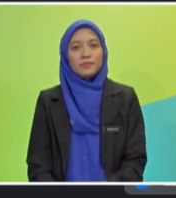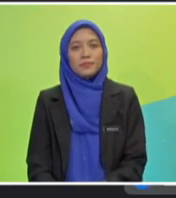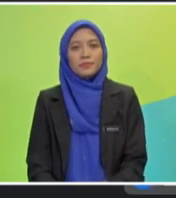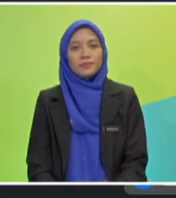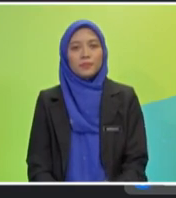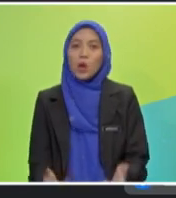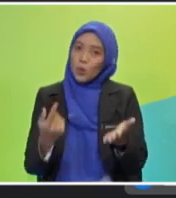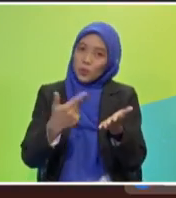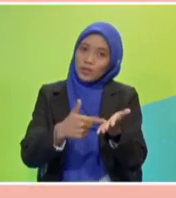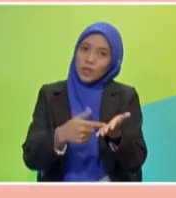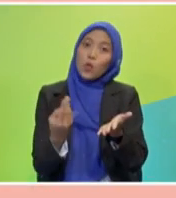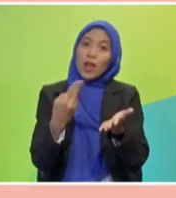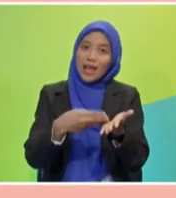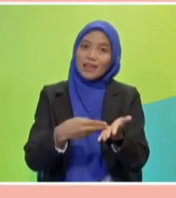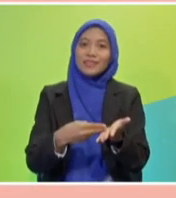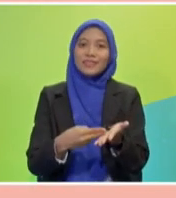Lagi sekali Naura.